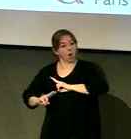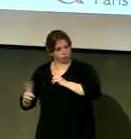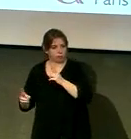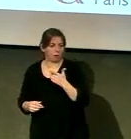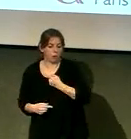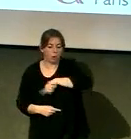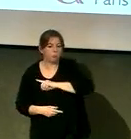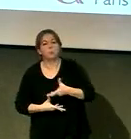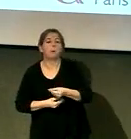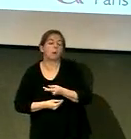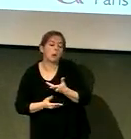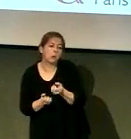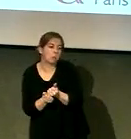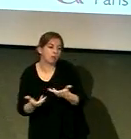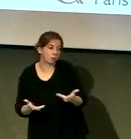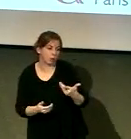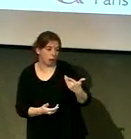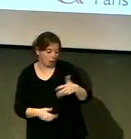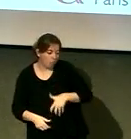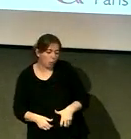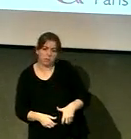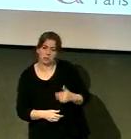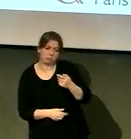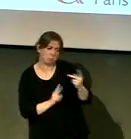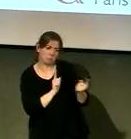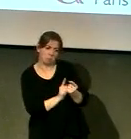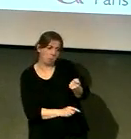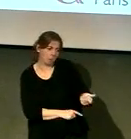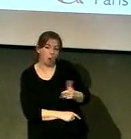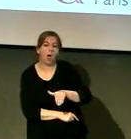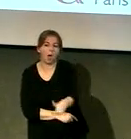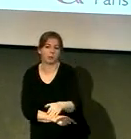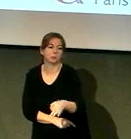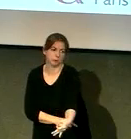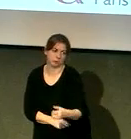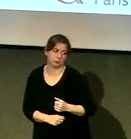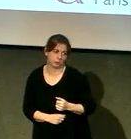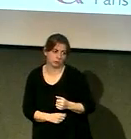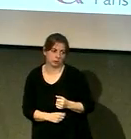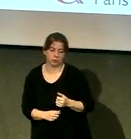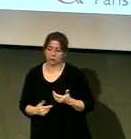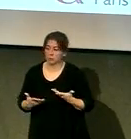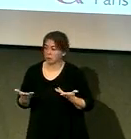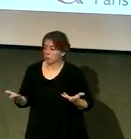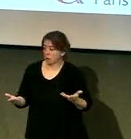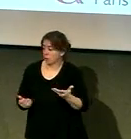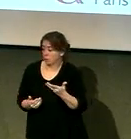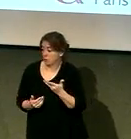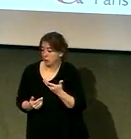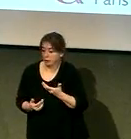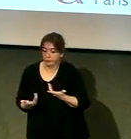Bien sûr, beaucoup de rendez-vous, elles sont plutôt dans la maternité, les femmes qui ont XAPA. Mais on n'a pas forcément